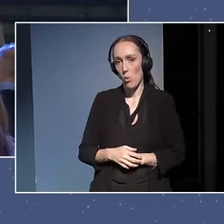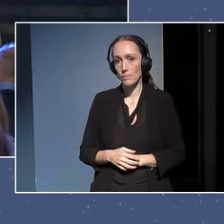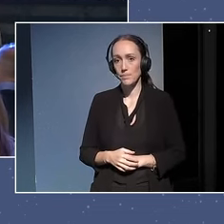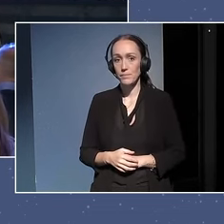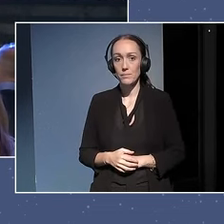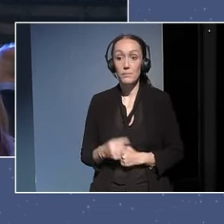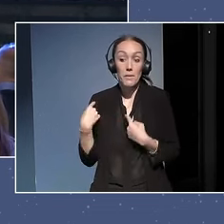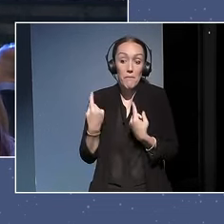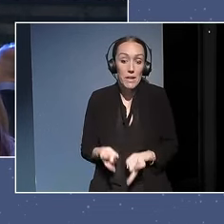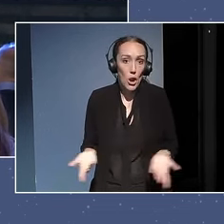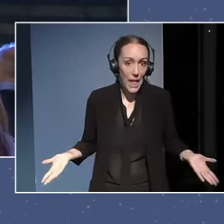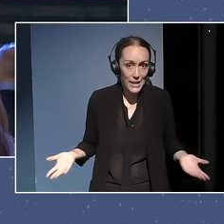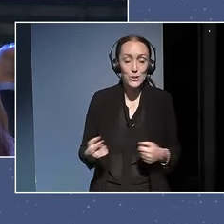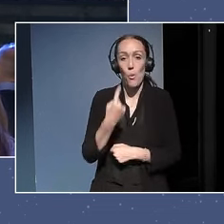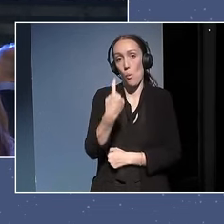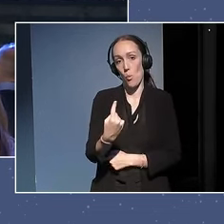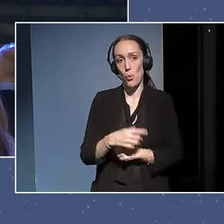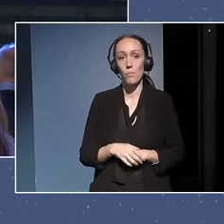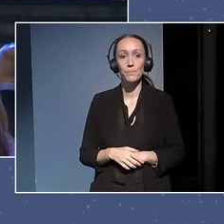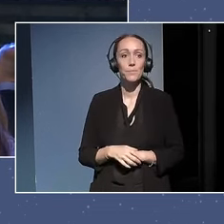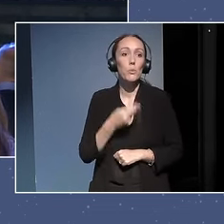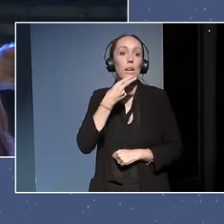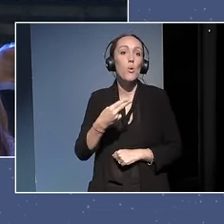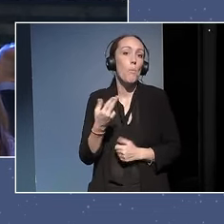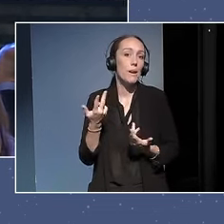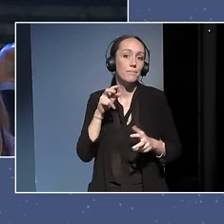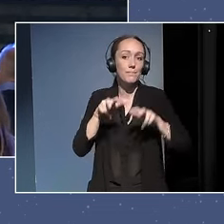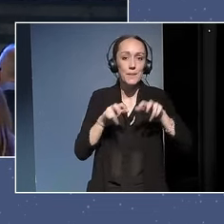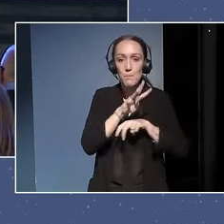adesso per il momento resta pinosa egip